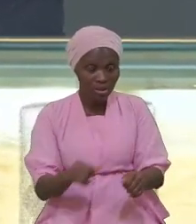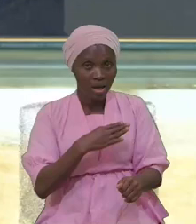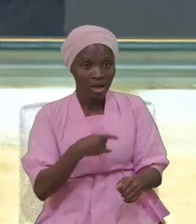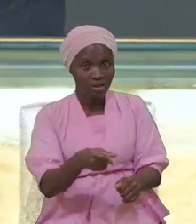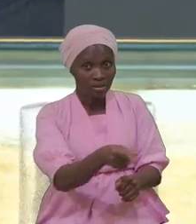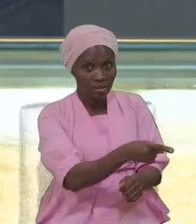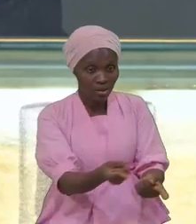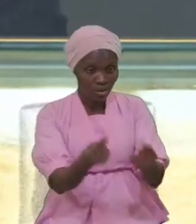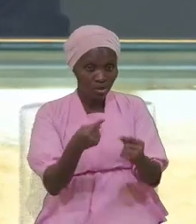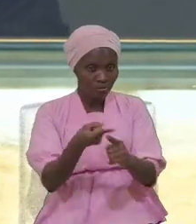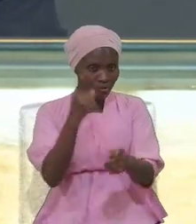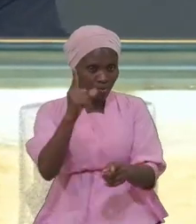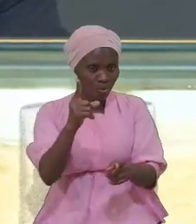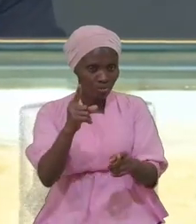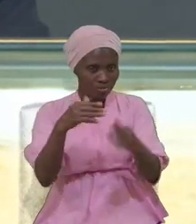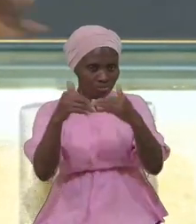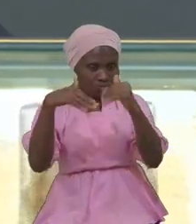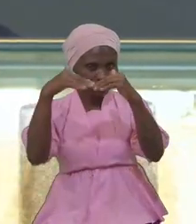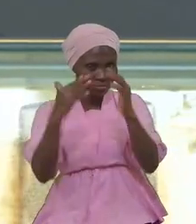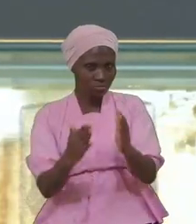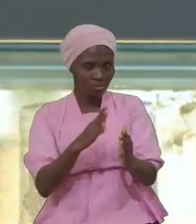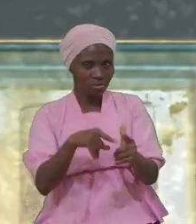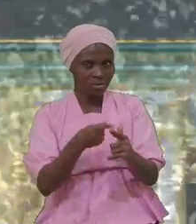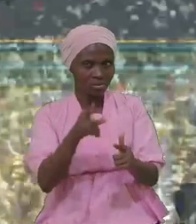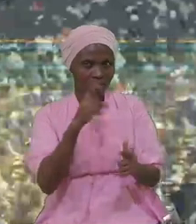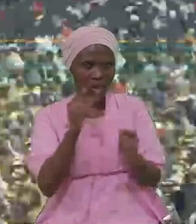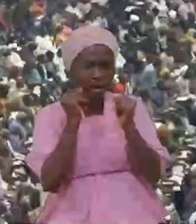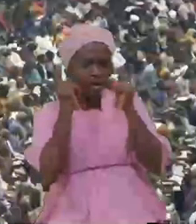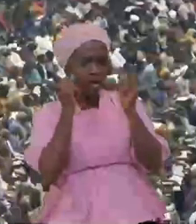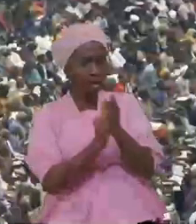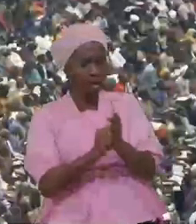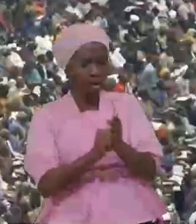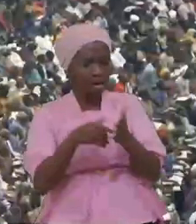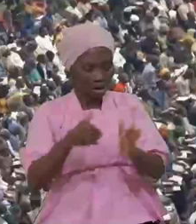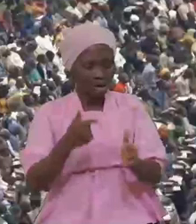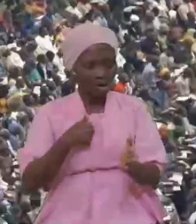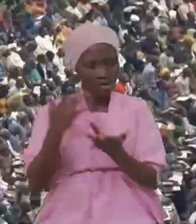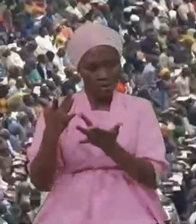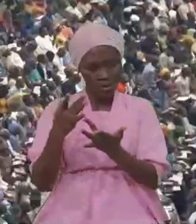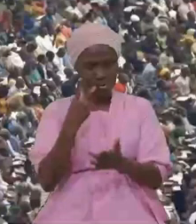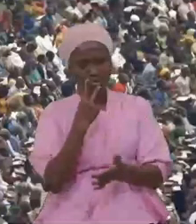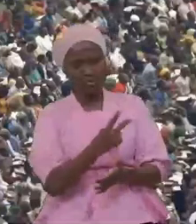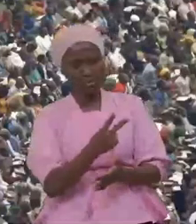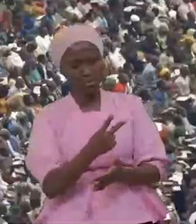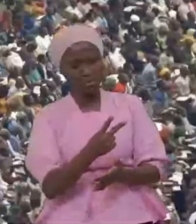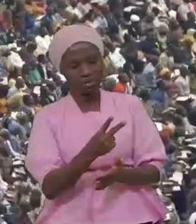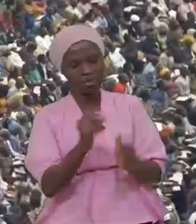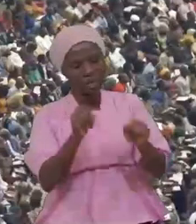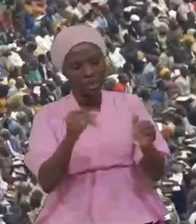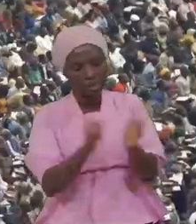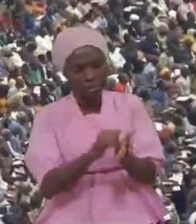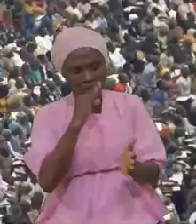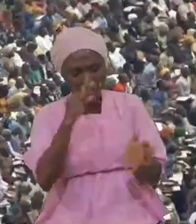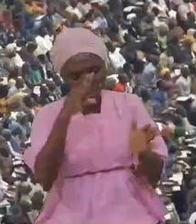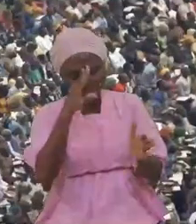d'un immeuble. Tu dis, quoi? Que j'attende pour mieux bien voir. Est-ce que c'est celui-là